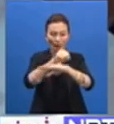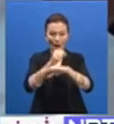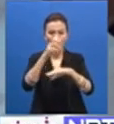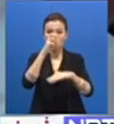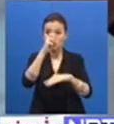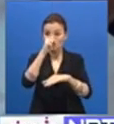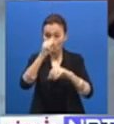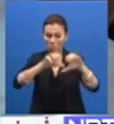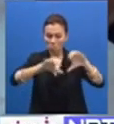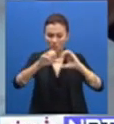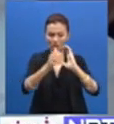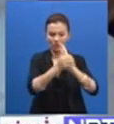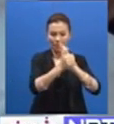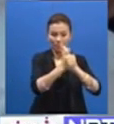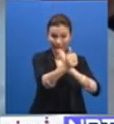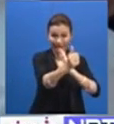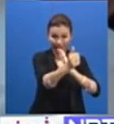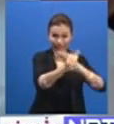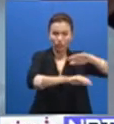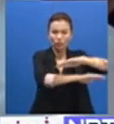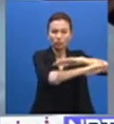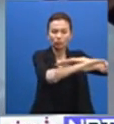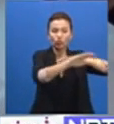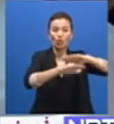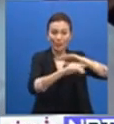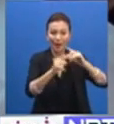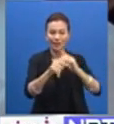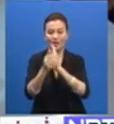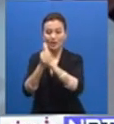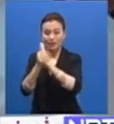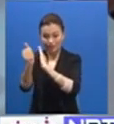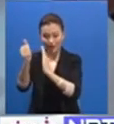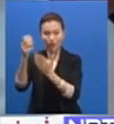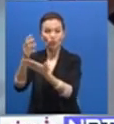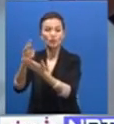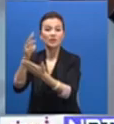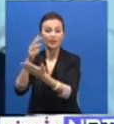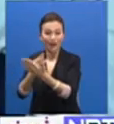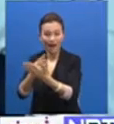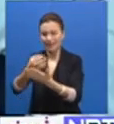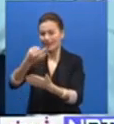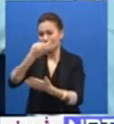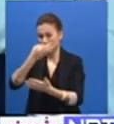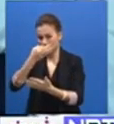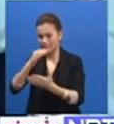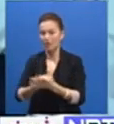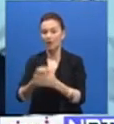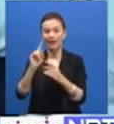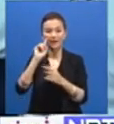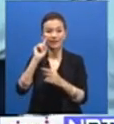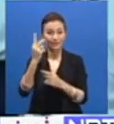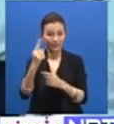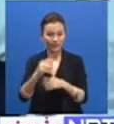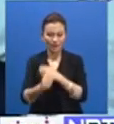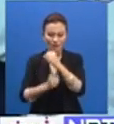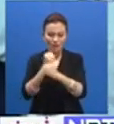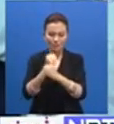สอบวิชาความถนัดทั่วไปหรือ GATและวิชาความถนัดทางวิชาการและวิชาชีพหรือ PATครั้งที่